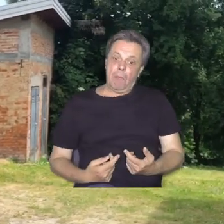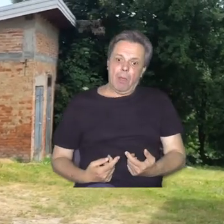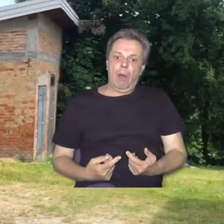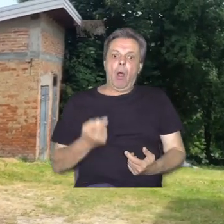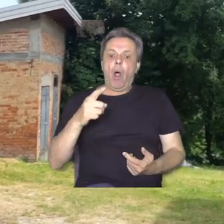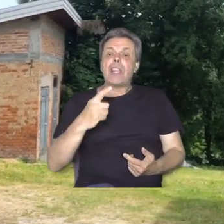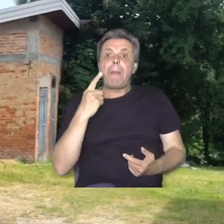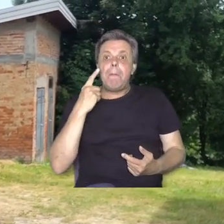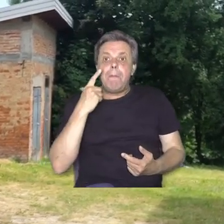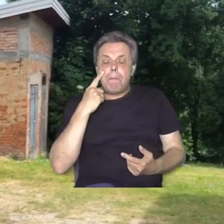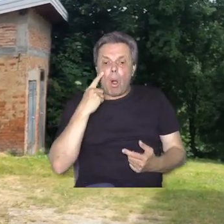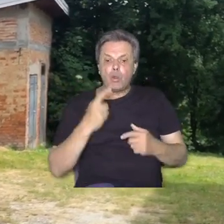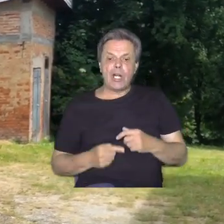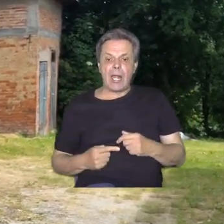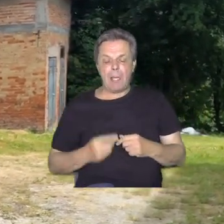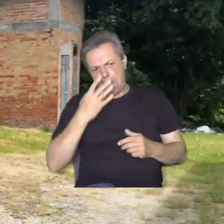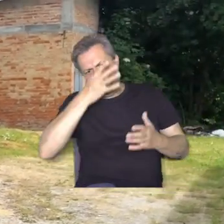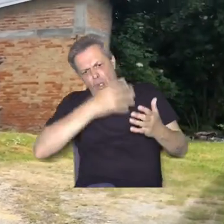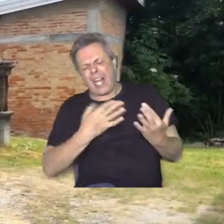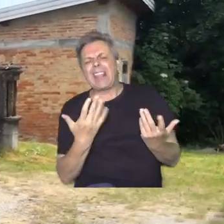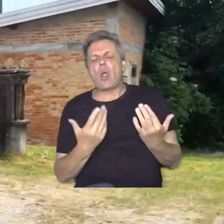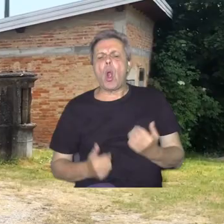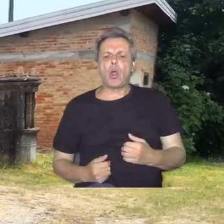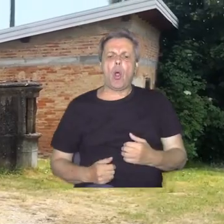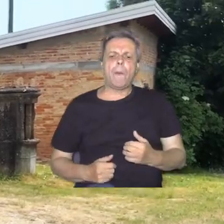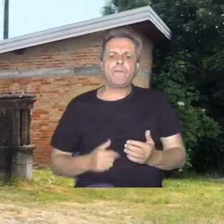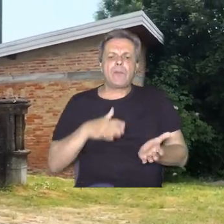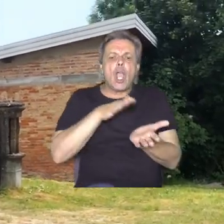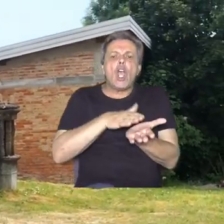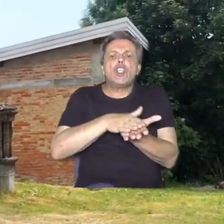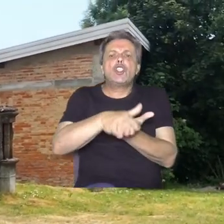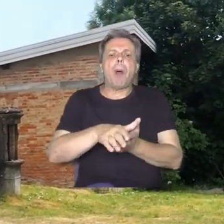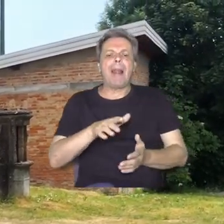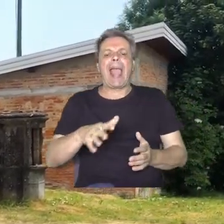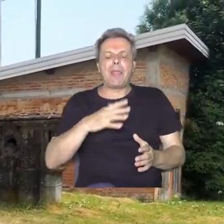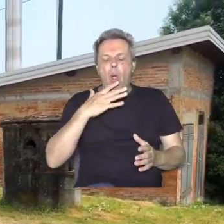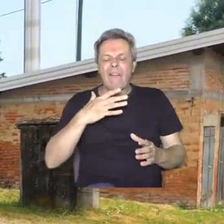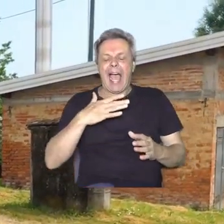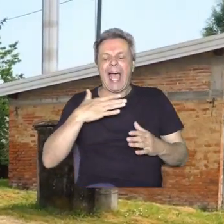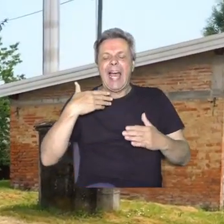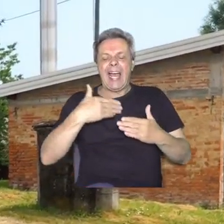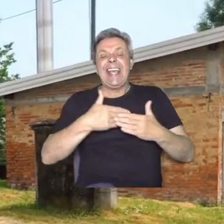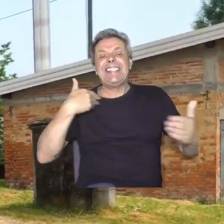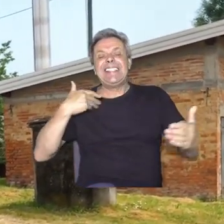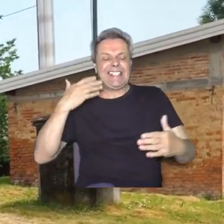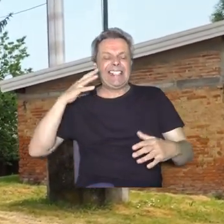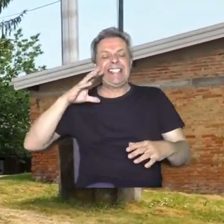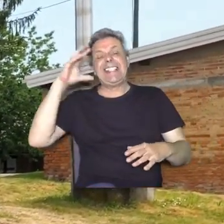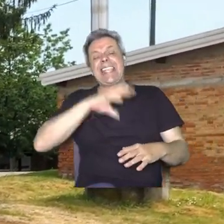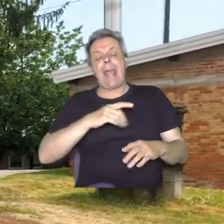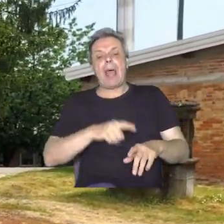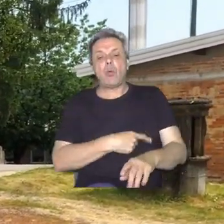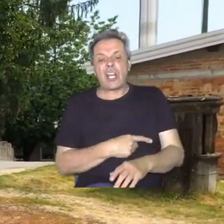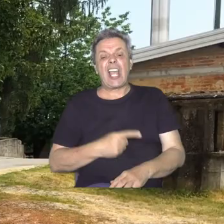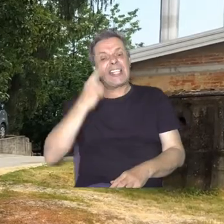bi pokušali procijeniti koliko stopala je njihova sjena dugačka i po tome bi